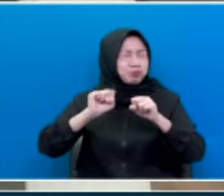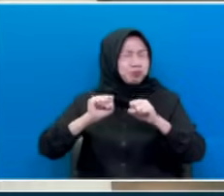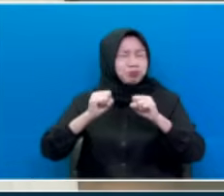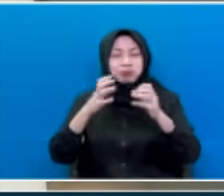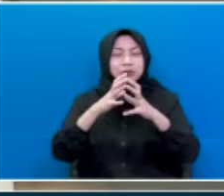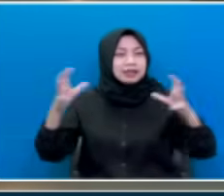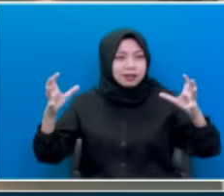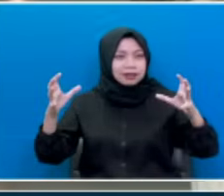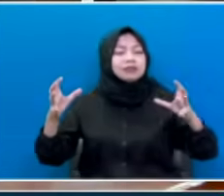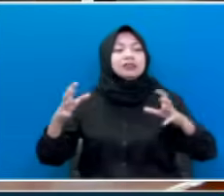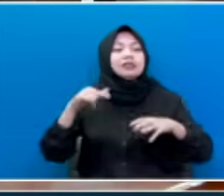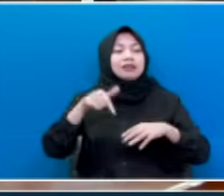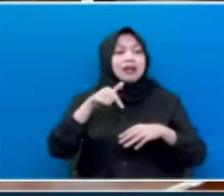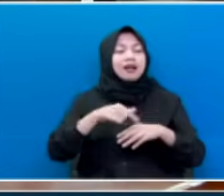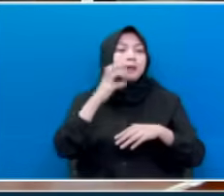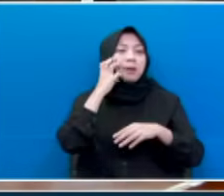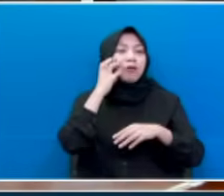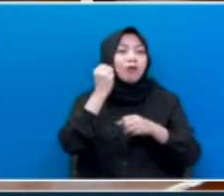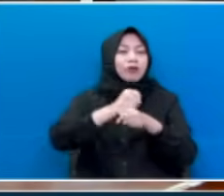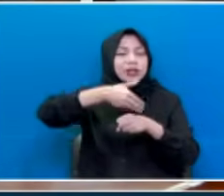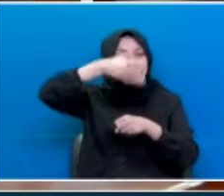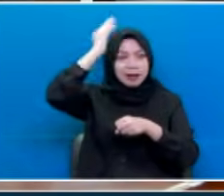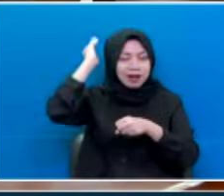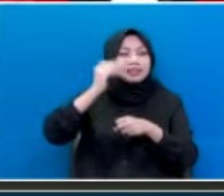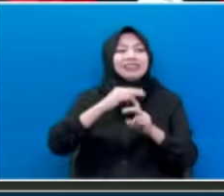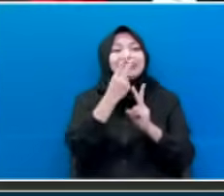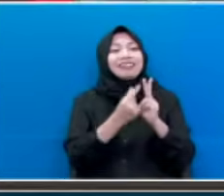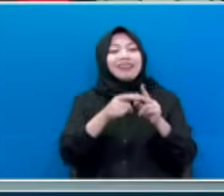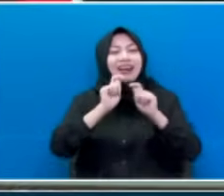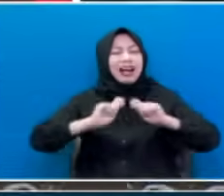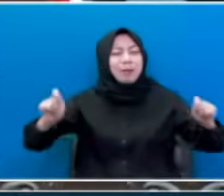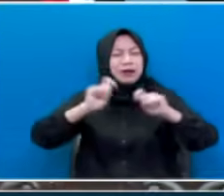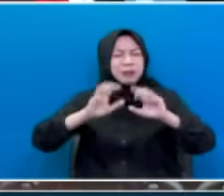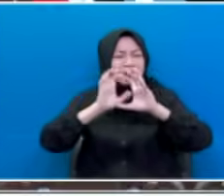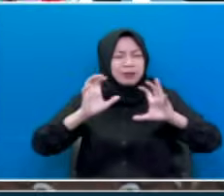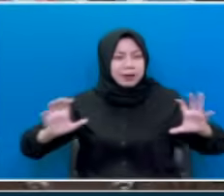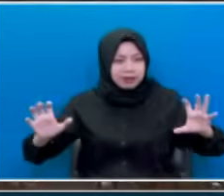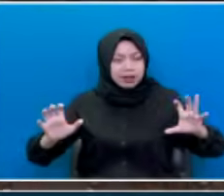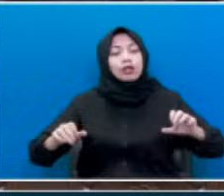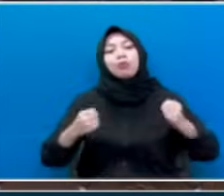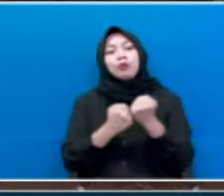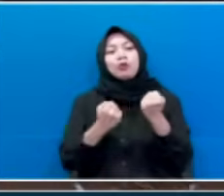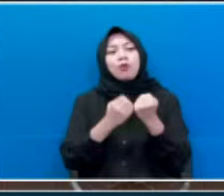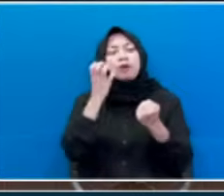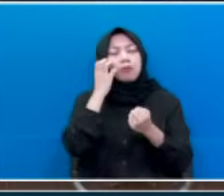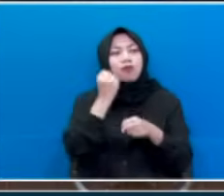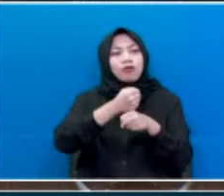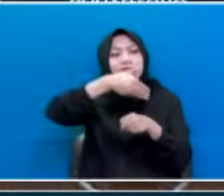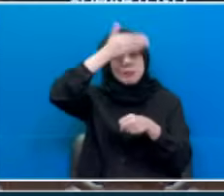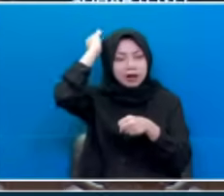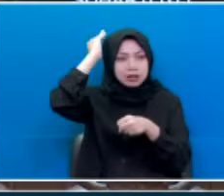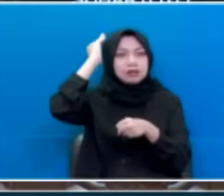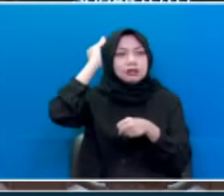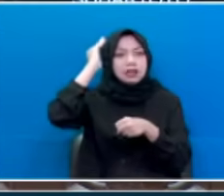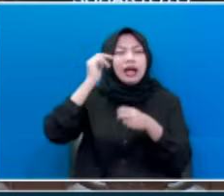pasanganabbran saat ini yang apa ya yang mengeluarkan uang cukup banyak untuk kampanye di media sosial dan itu juga kelihatan